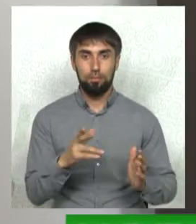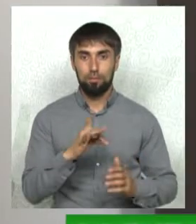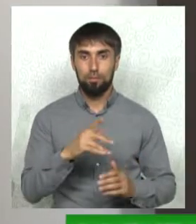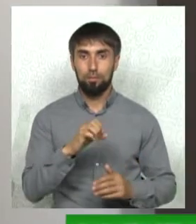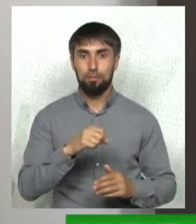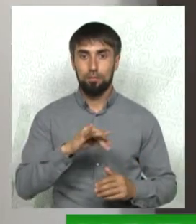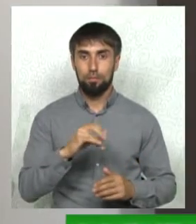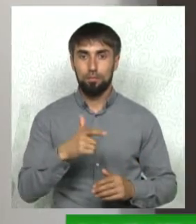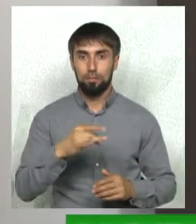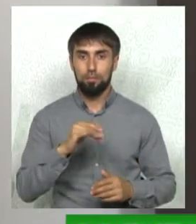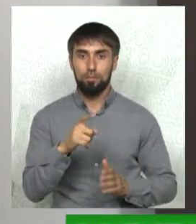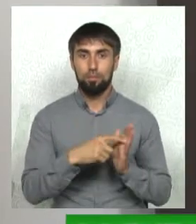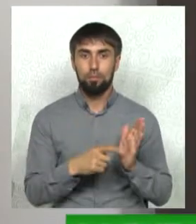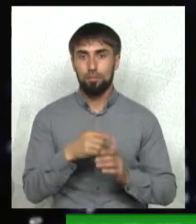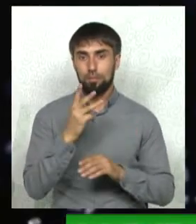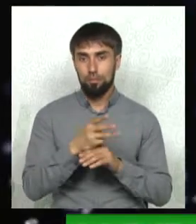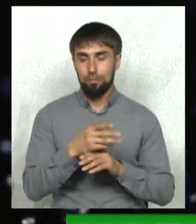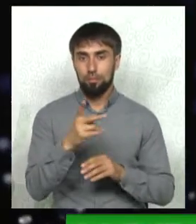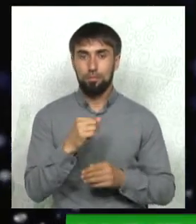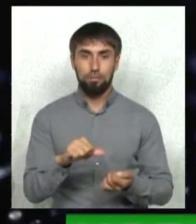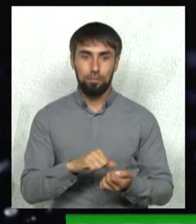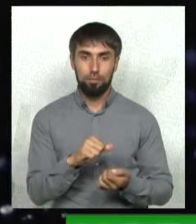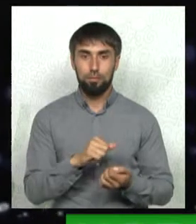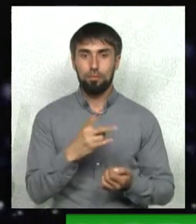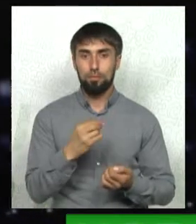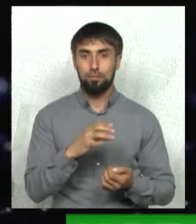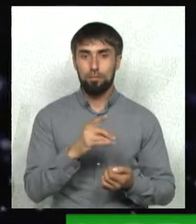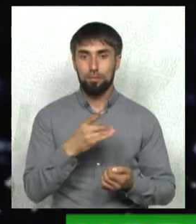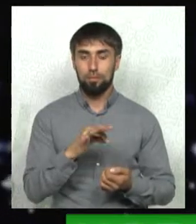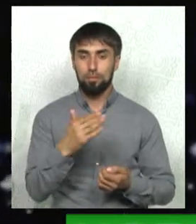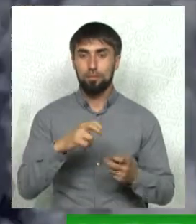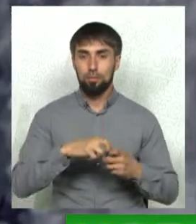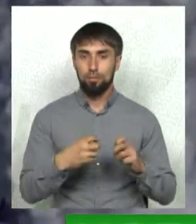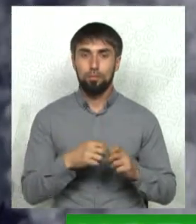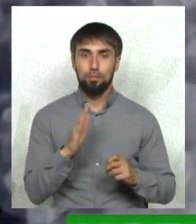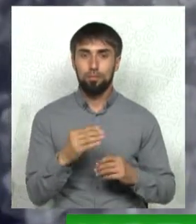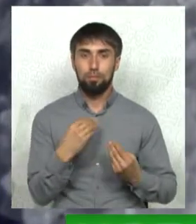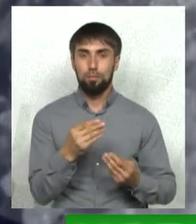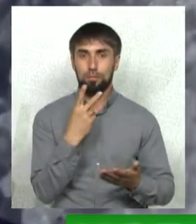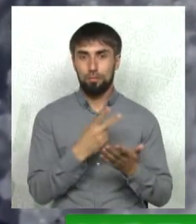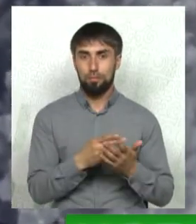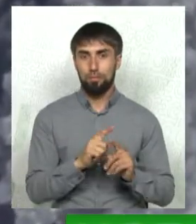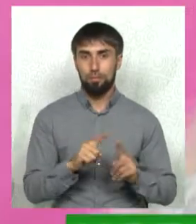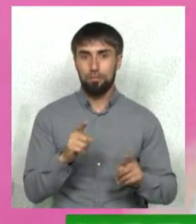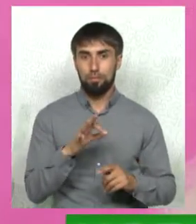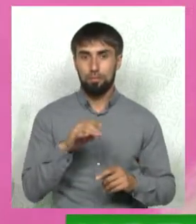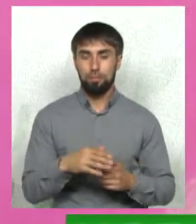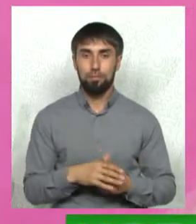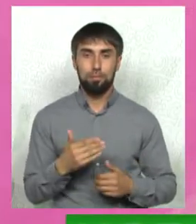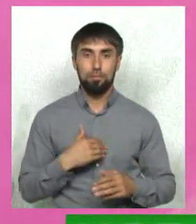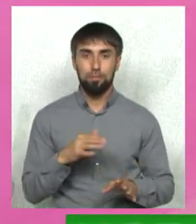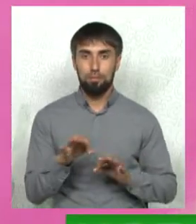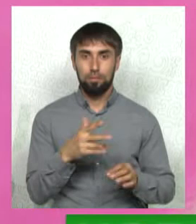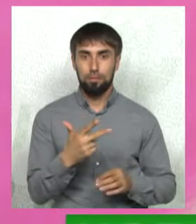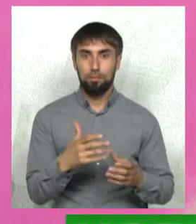Гулиева решила подойти к теме видеоролика про наркоманию нестандартно. В ней проблема будет подана в виде своеобразного квеста. Я выбираю